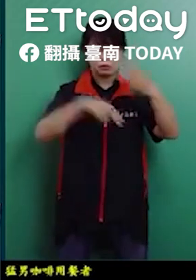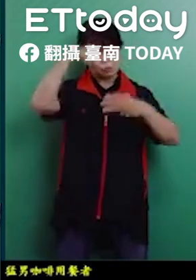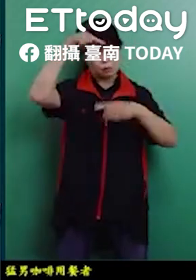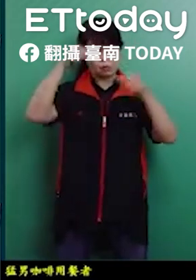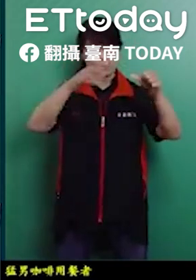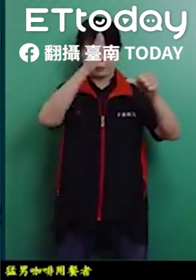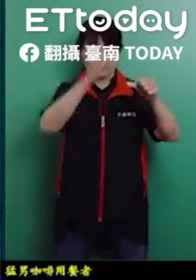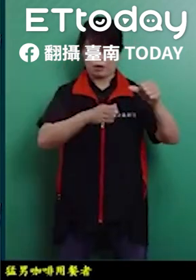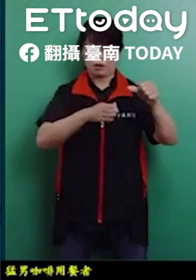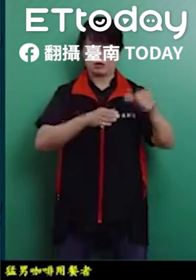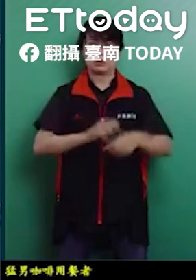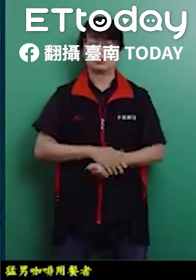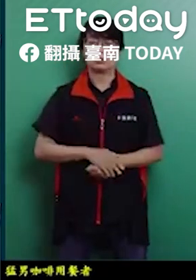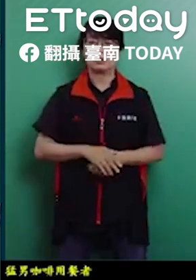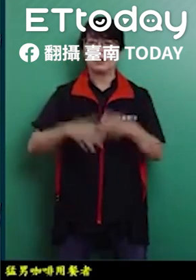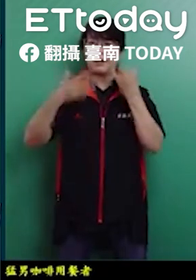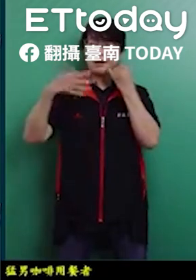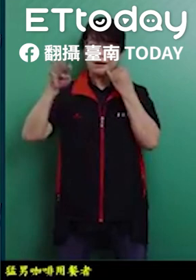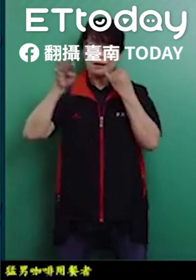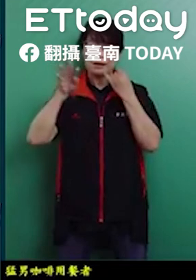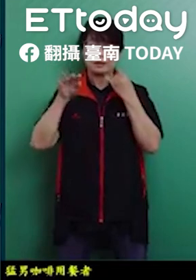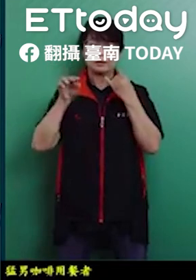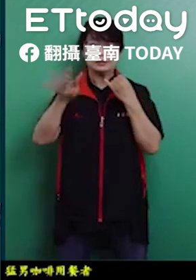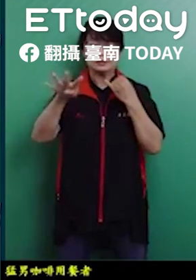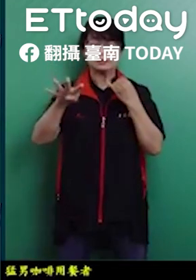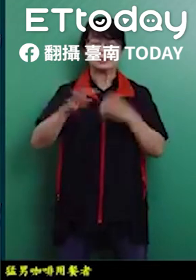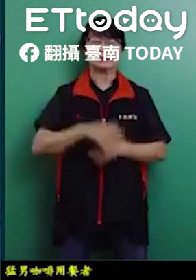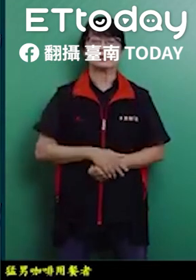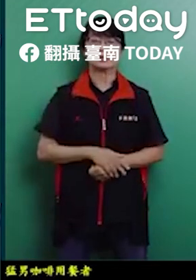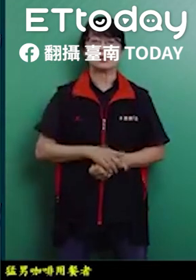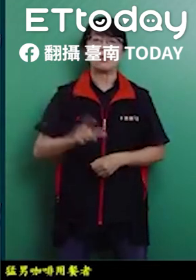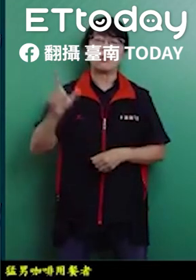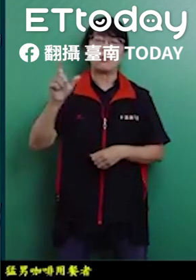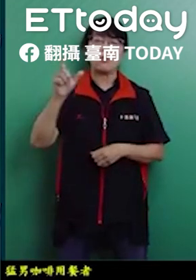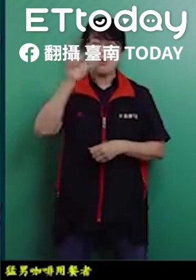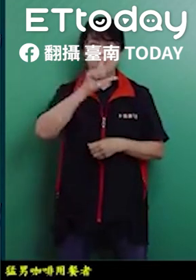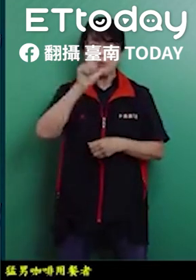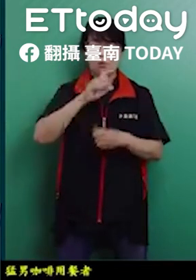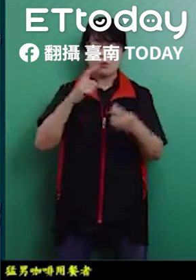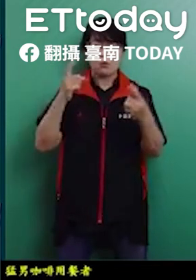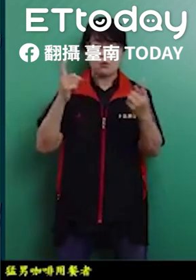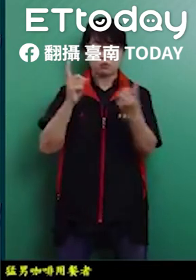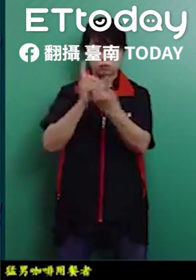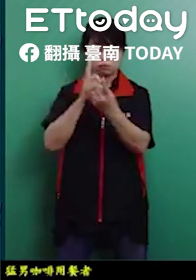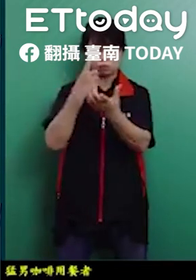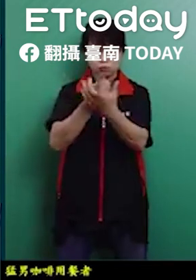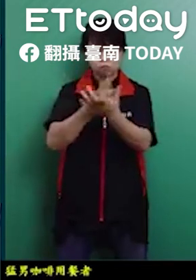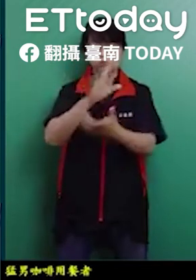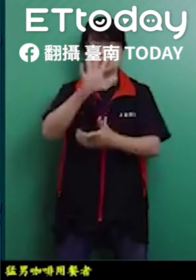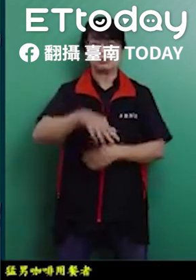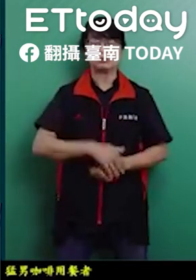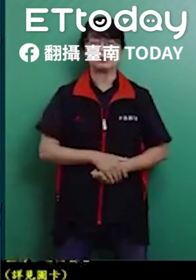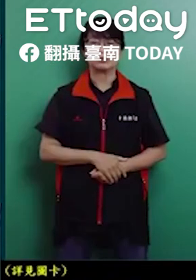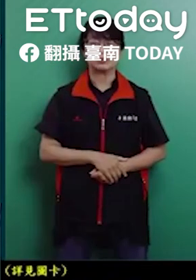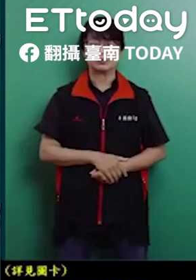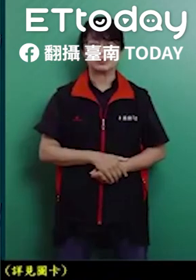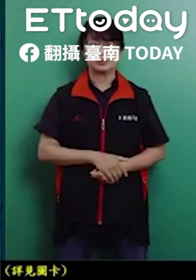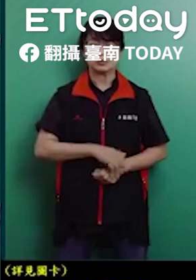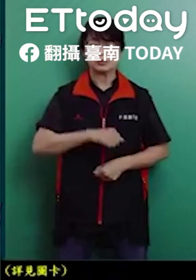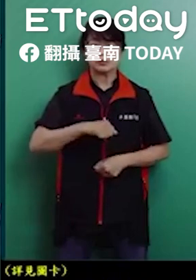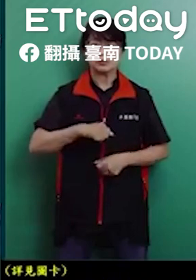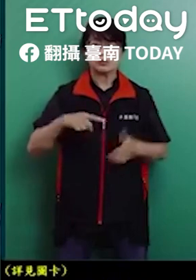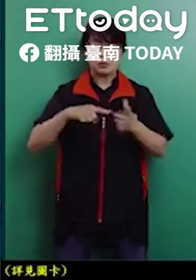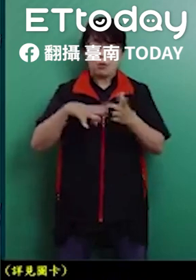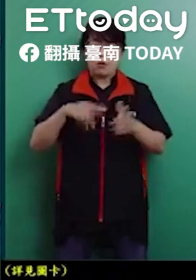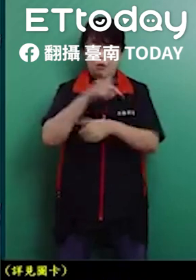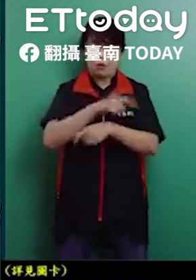安平区的旋转餐厅参加美发业者的春酒，请在5号、6号上午9点到11:30到南区松